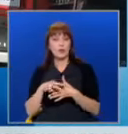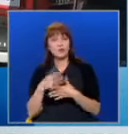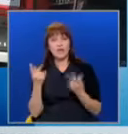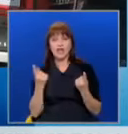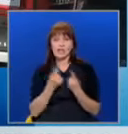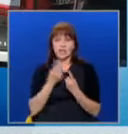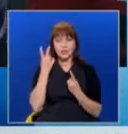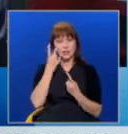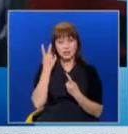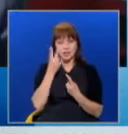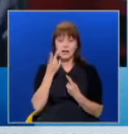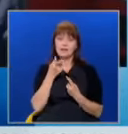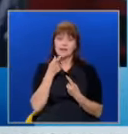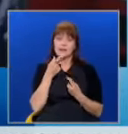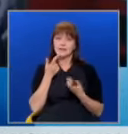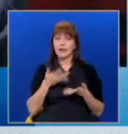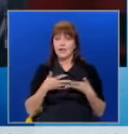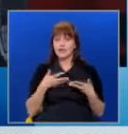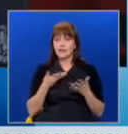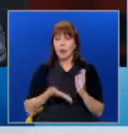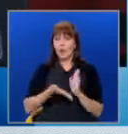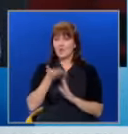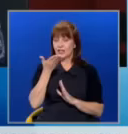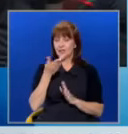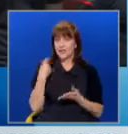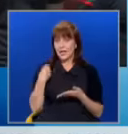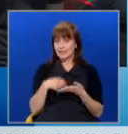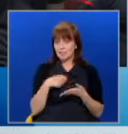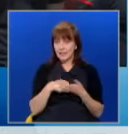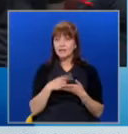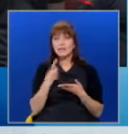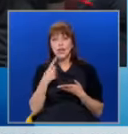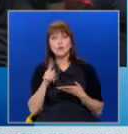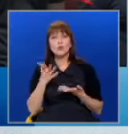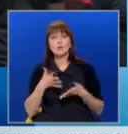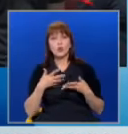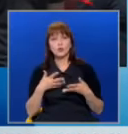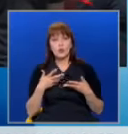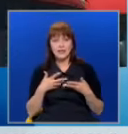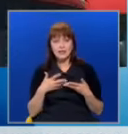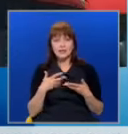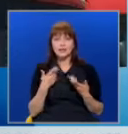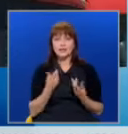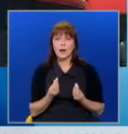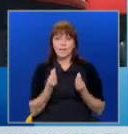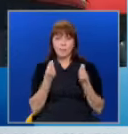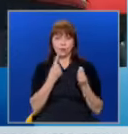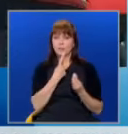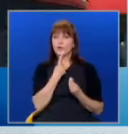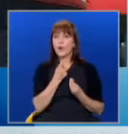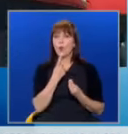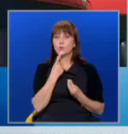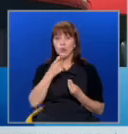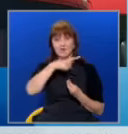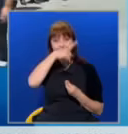по отношение на искането им за увеличаване на заплатите, така и по другите искания, които най-общо можем да речем по-добри условия на труд,